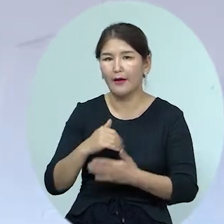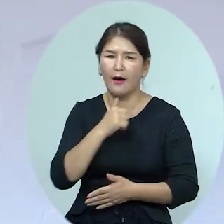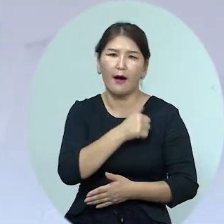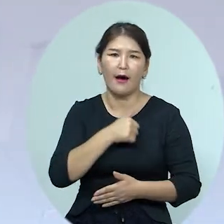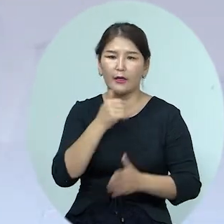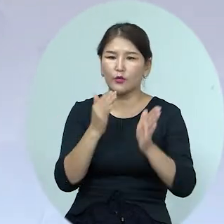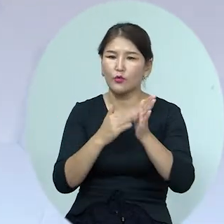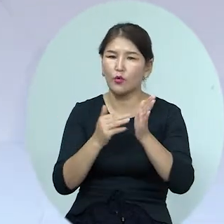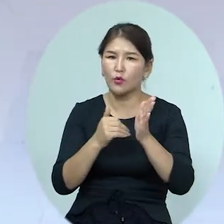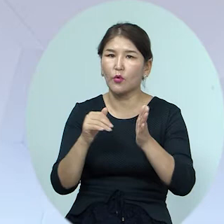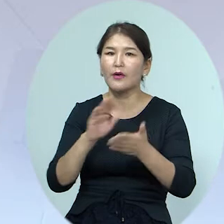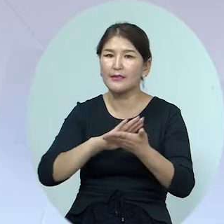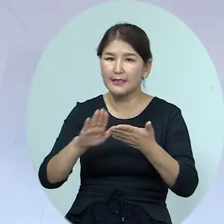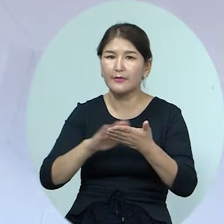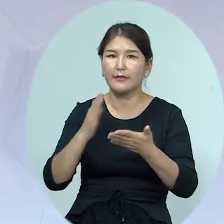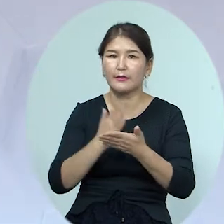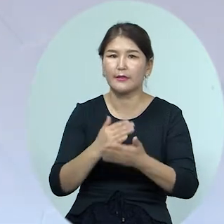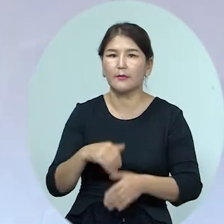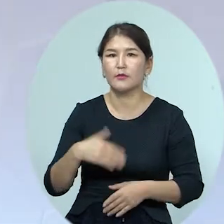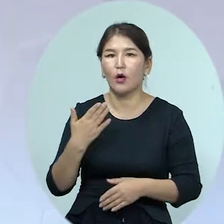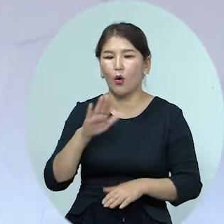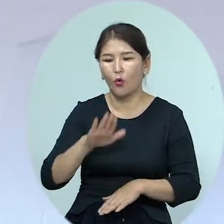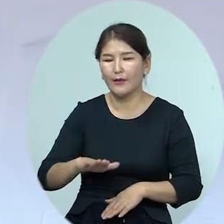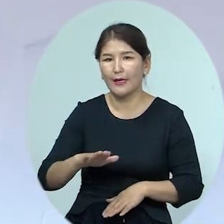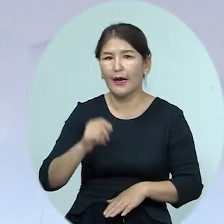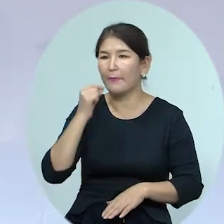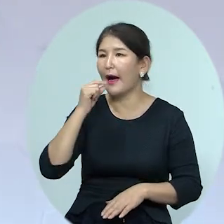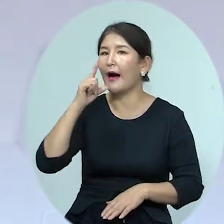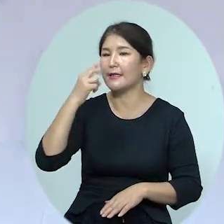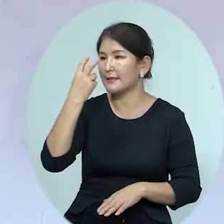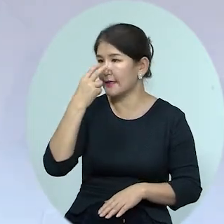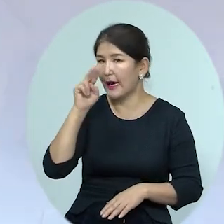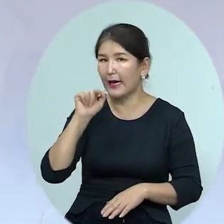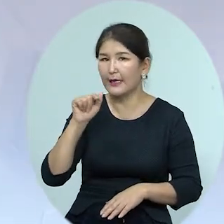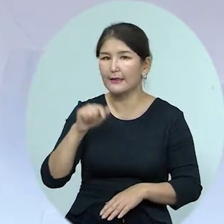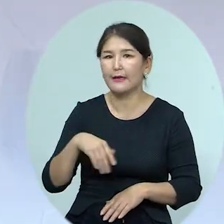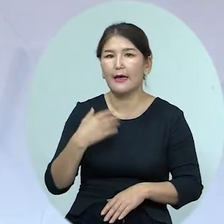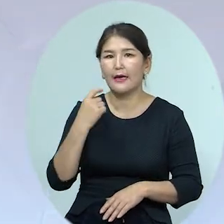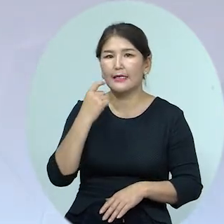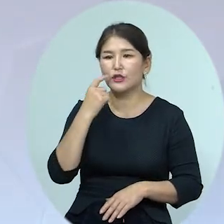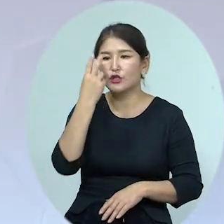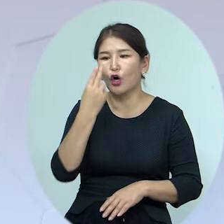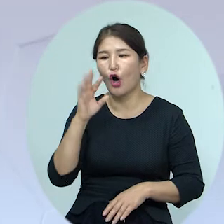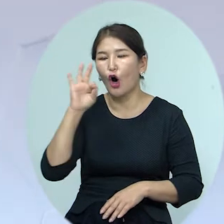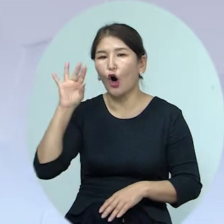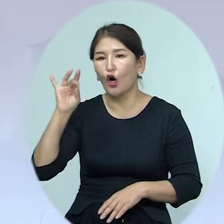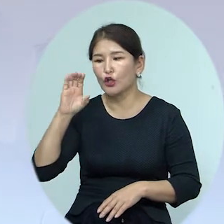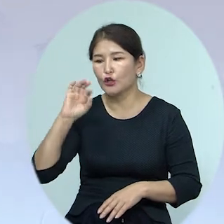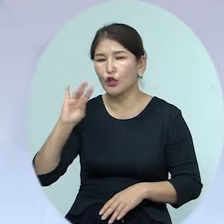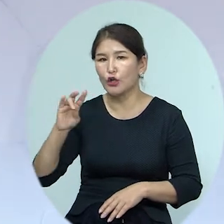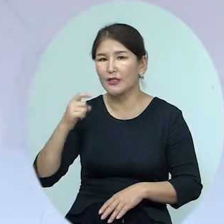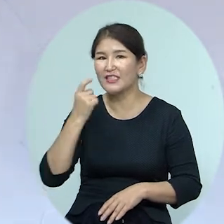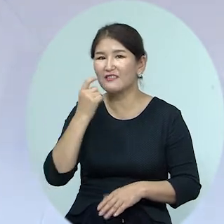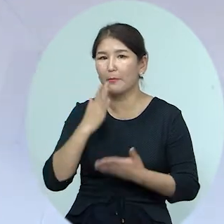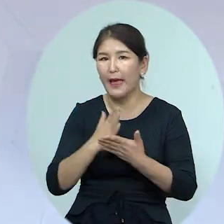аваад ойлгох хэрэгтэй. За тэгэхээр хүүхдийнхаа амыг ангаалгаж харахад таны хүүхдийн аманд ямар нэгэн байдлаар цоорсон шүд байгаа